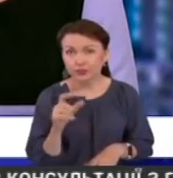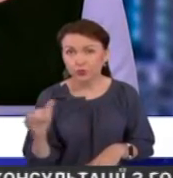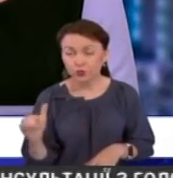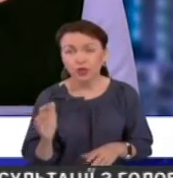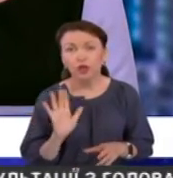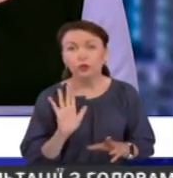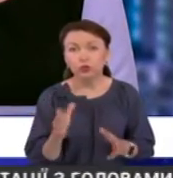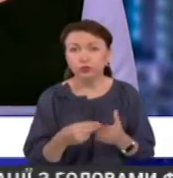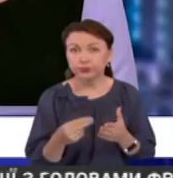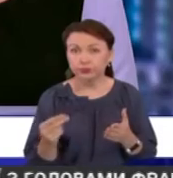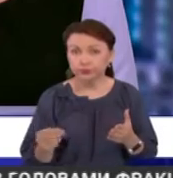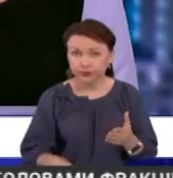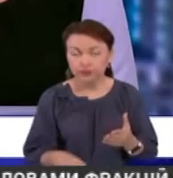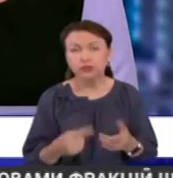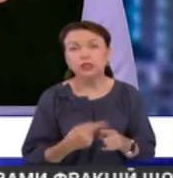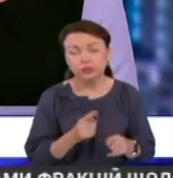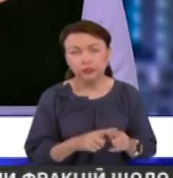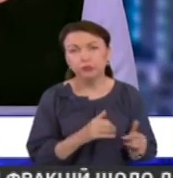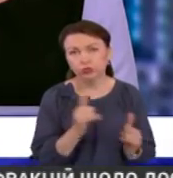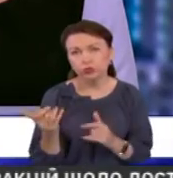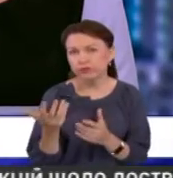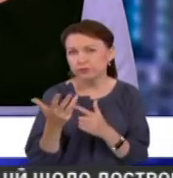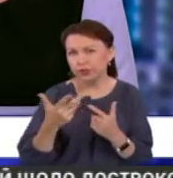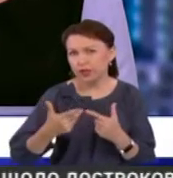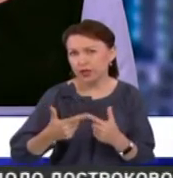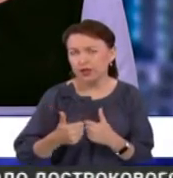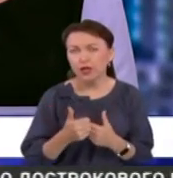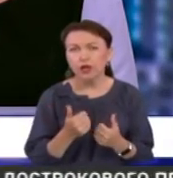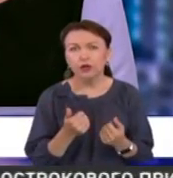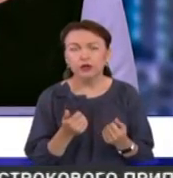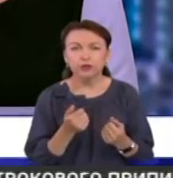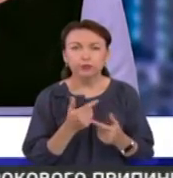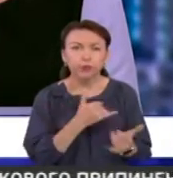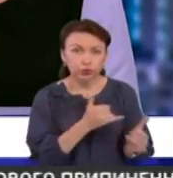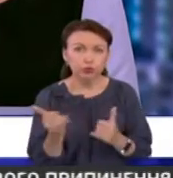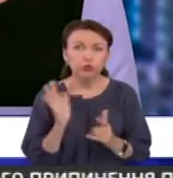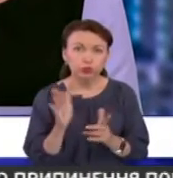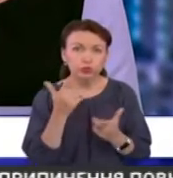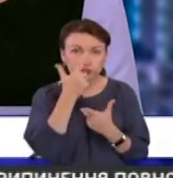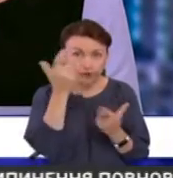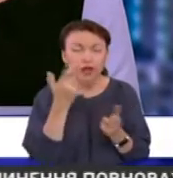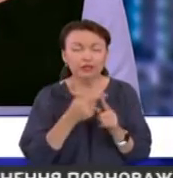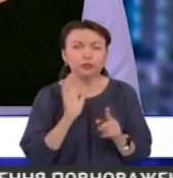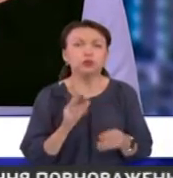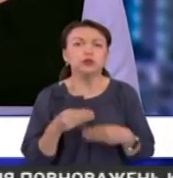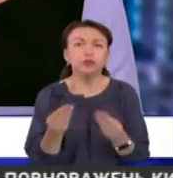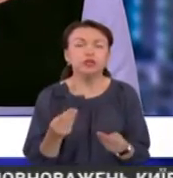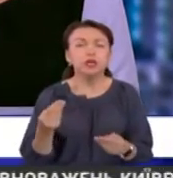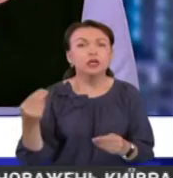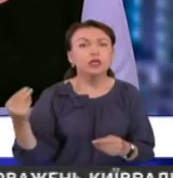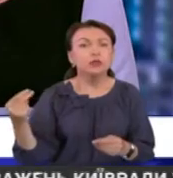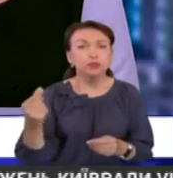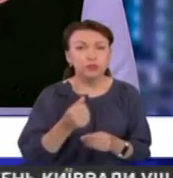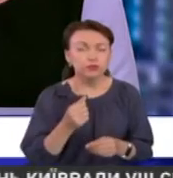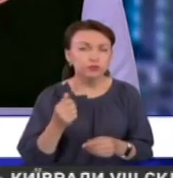будуть підписані до НСЗУ, в них ці послуги, весь перелік послуг буде, заявлений перелік послуг буде надаватися і сплачувати це через